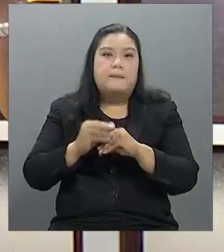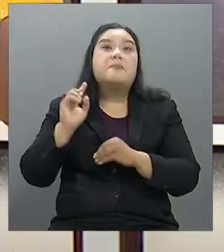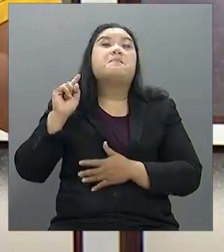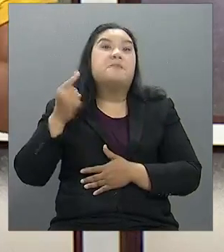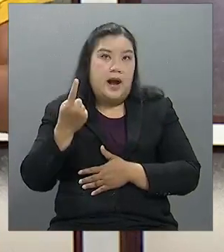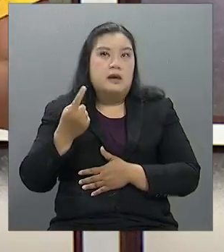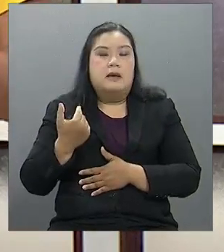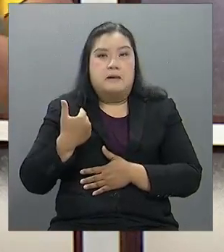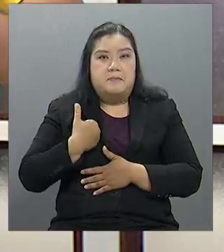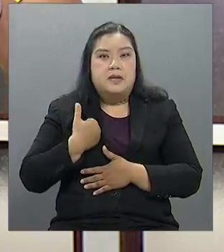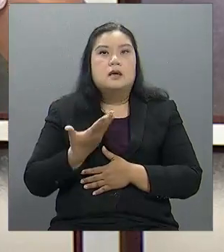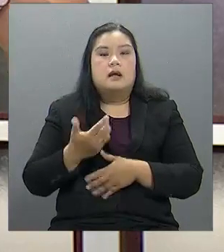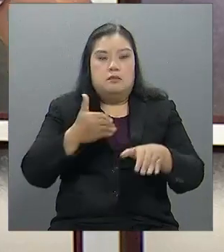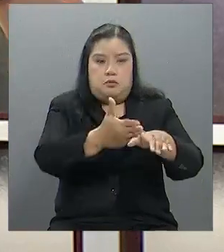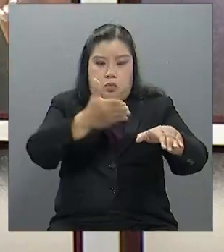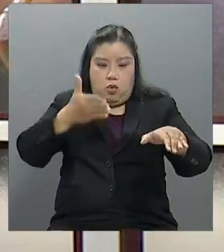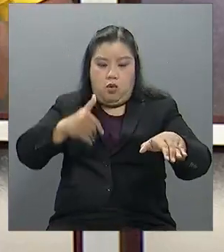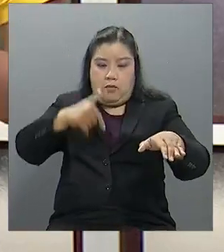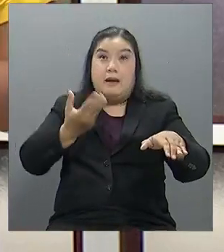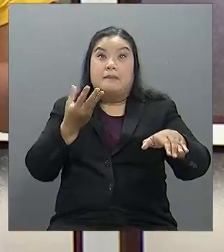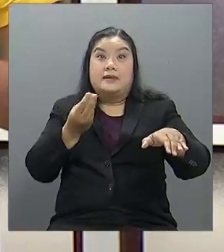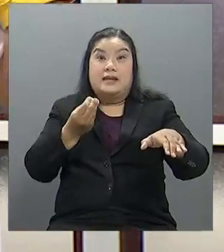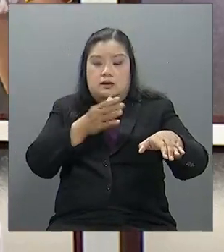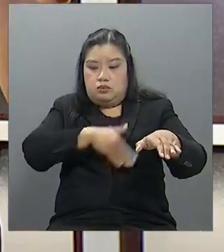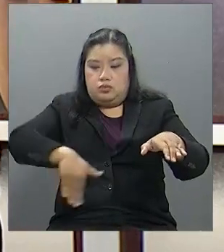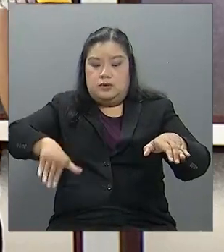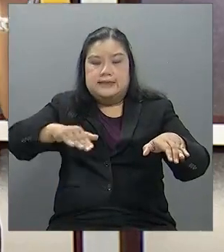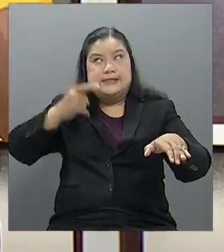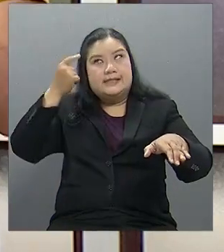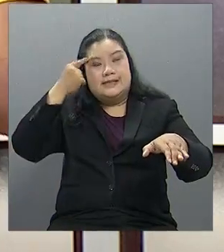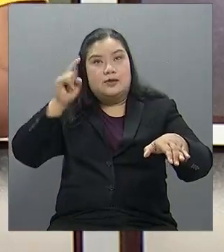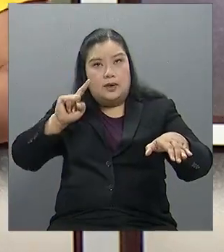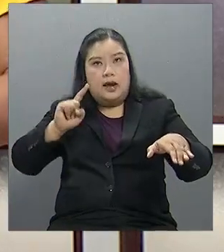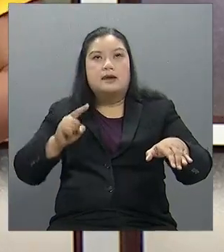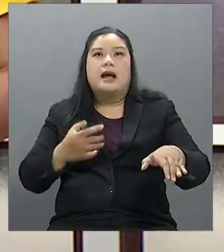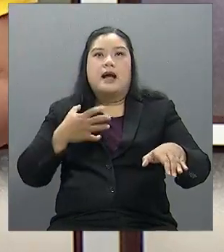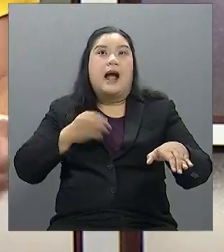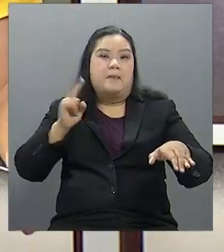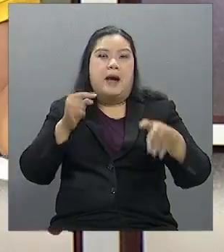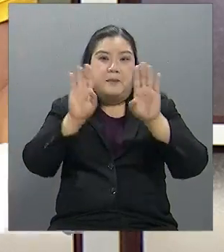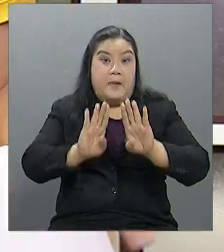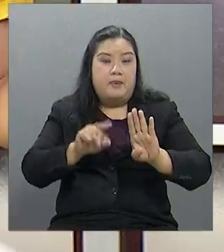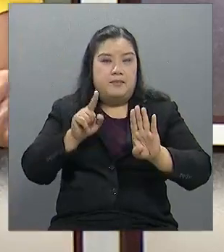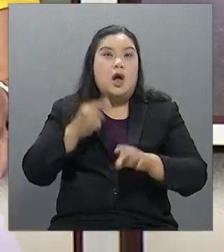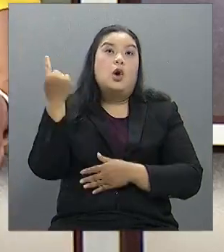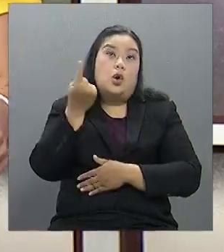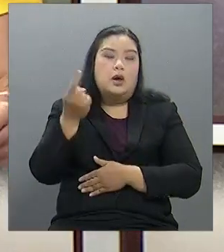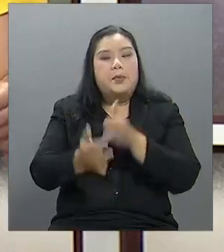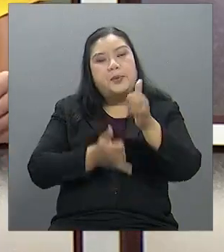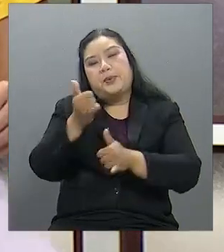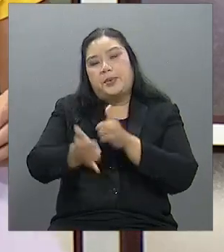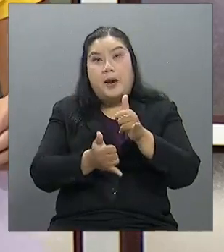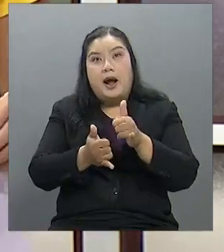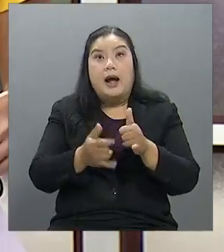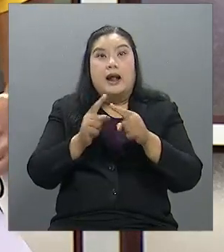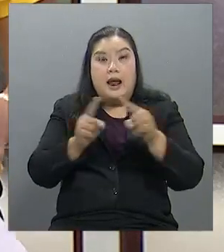กด้านหลังเขื่อนนะคะเขาก็เลยพลิกวิกฤตให้เป็นโอกาสทำเป็นแบบแหล่งท่องเที่ยวเป็นที่พักผ่อนของประชาชนเลยแล้วน้ำอะค่ะ